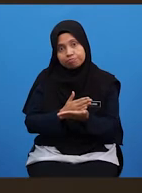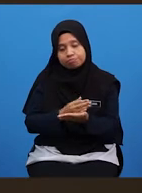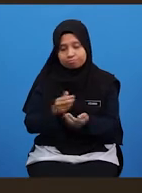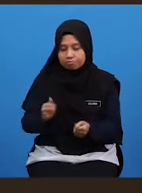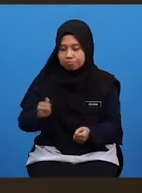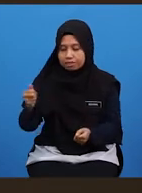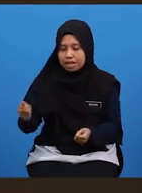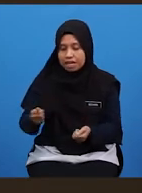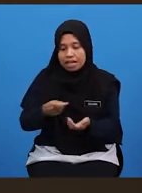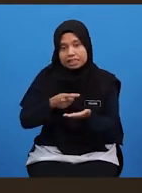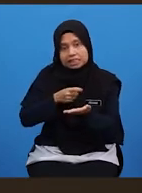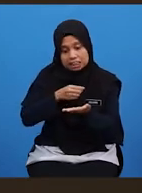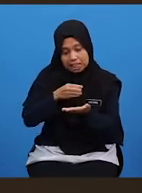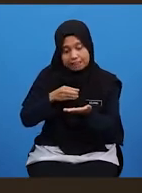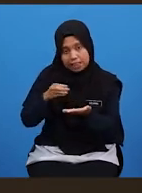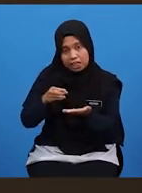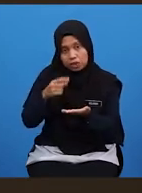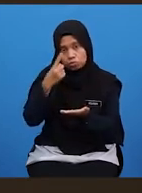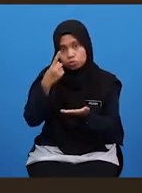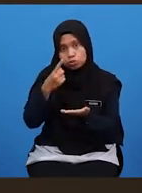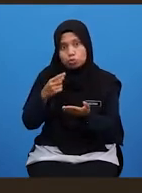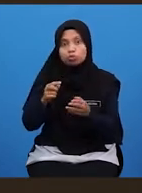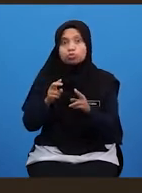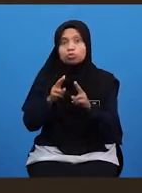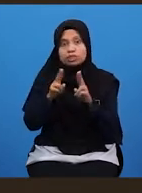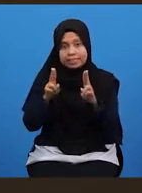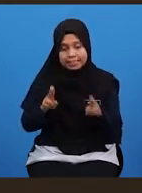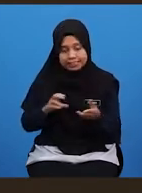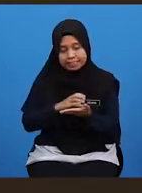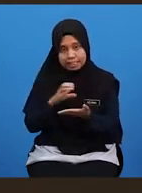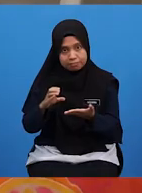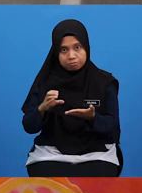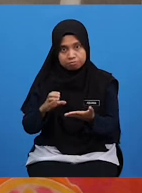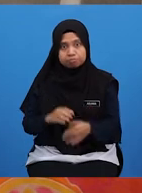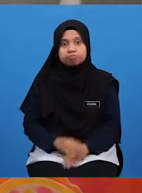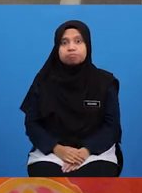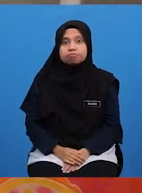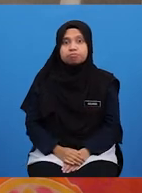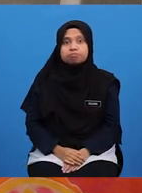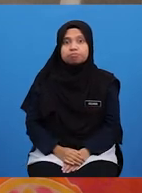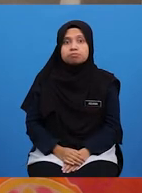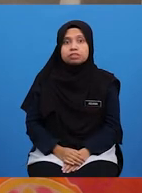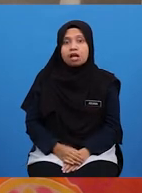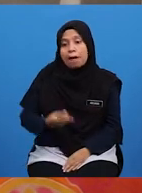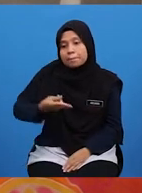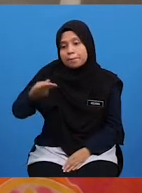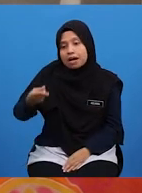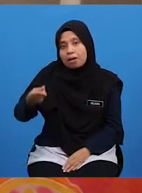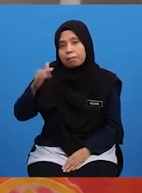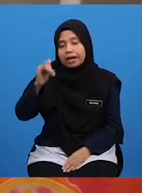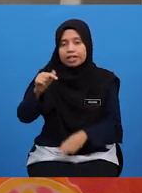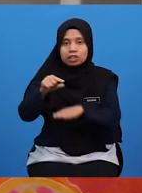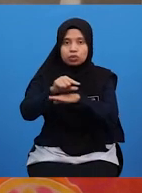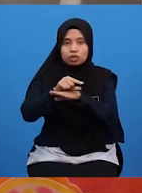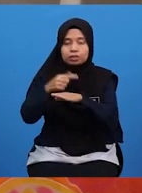canting, digunakan untuk ujian cantingan lilin batik lukis. Manakala bahan-bahan yang